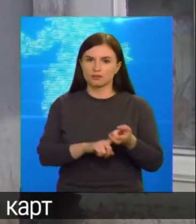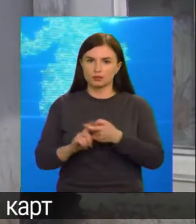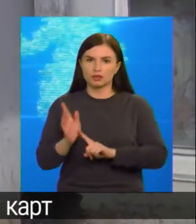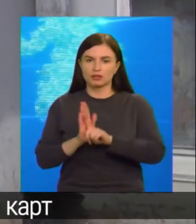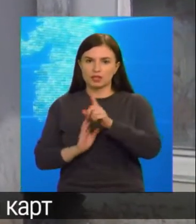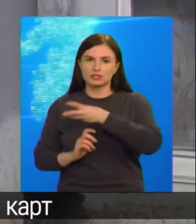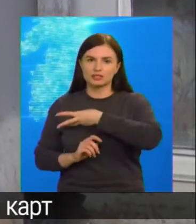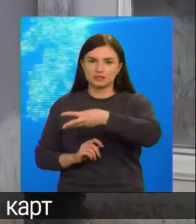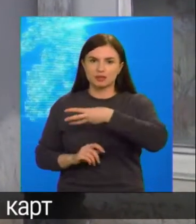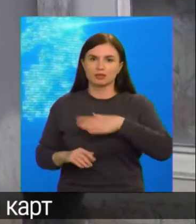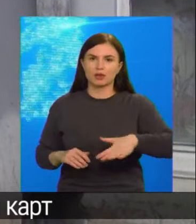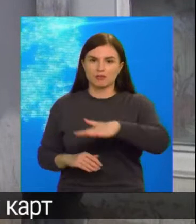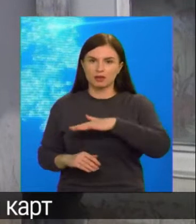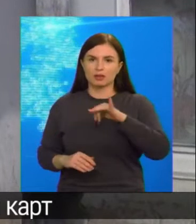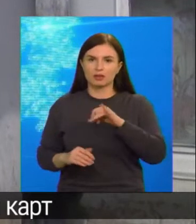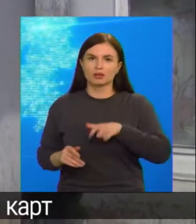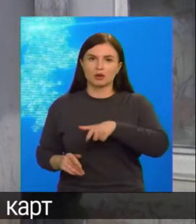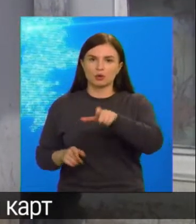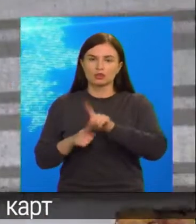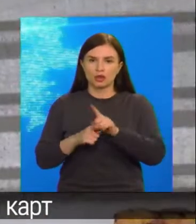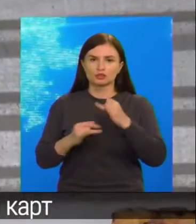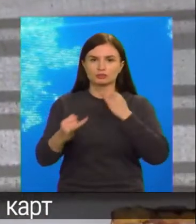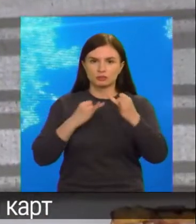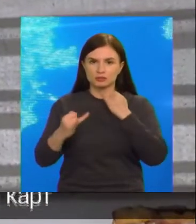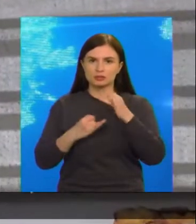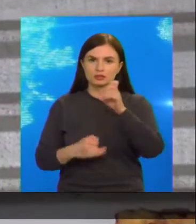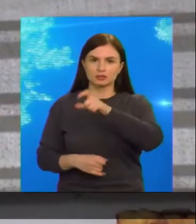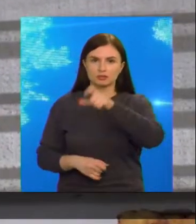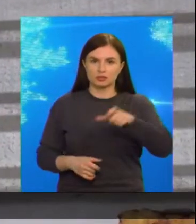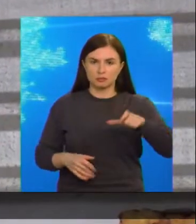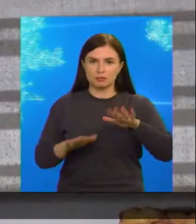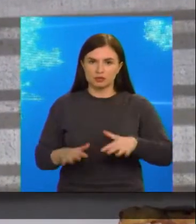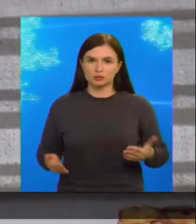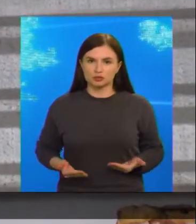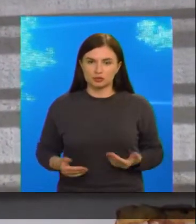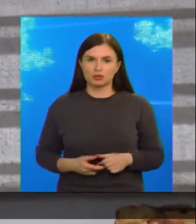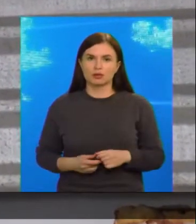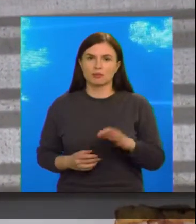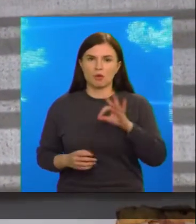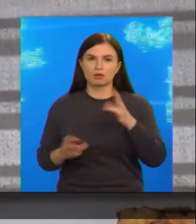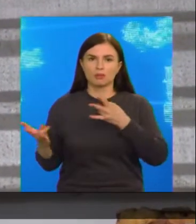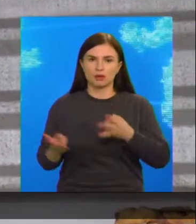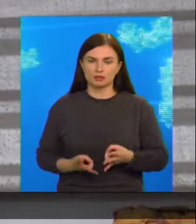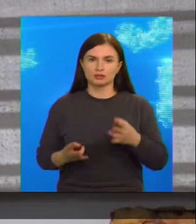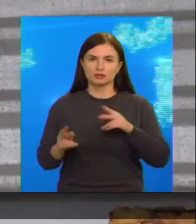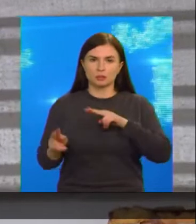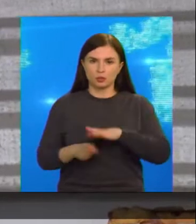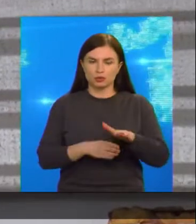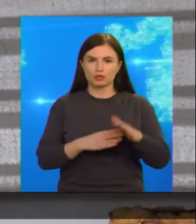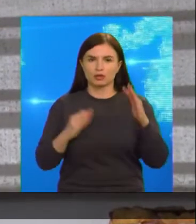Начали дезинфицировать дворы и дороги, а также проводят разъяснительные беседы с местными жителями о необходимости соблюдения режима